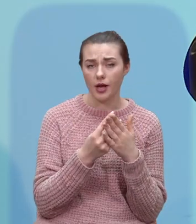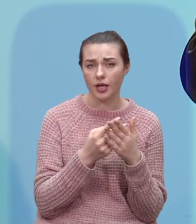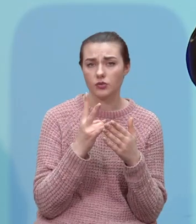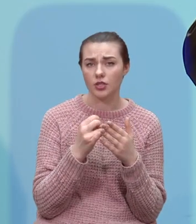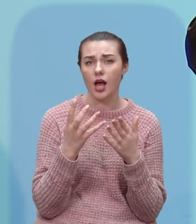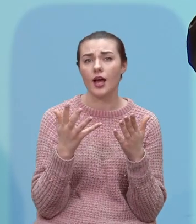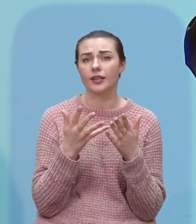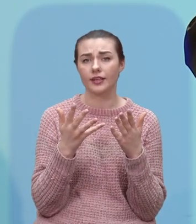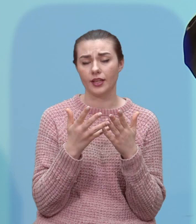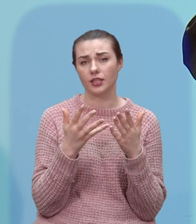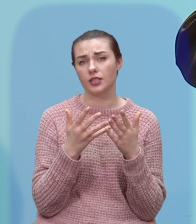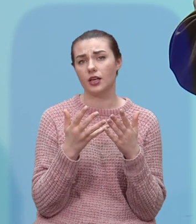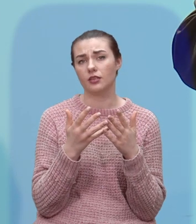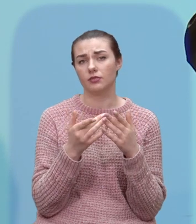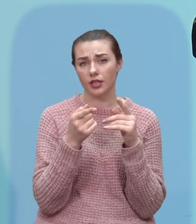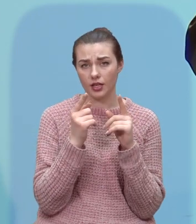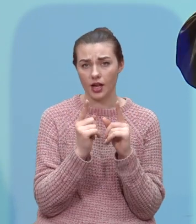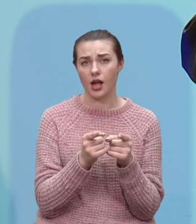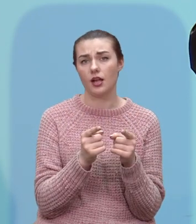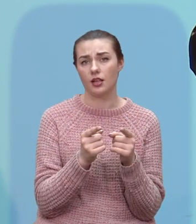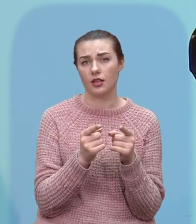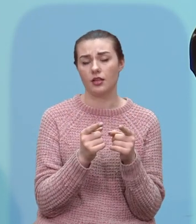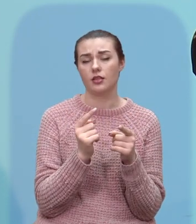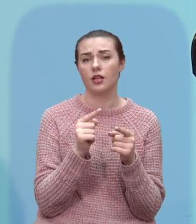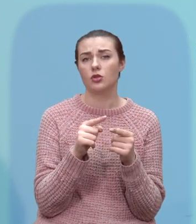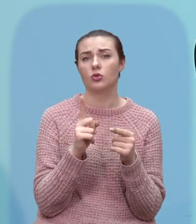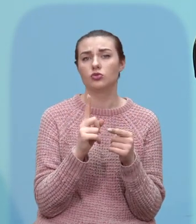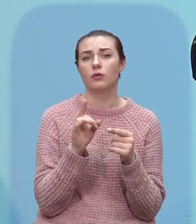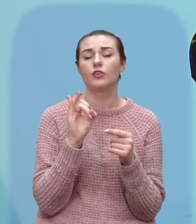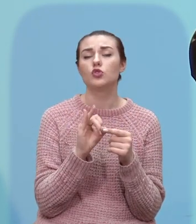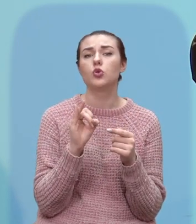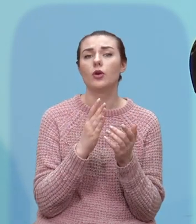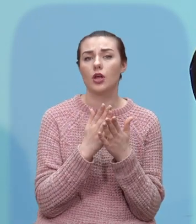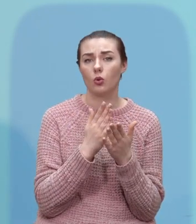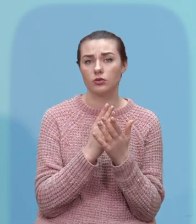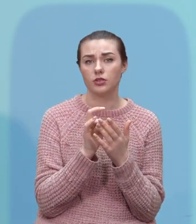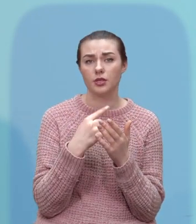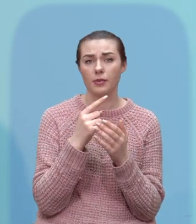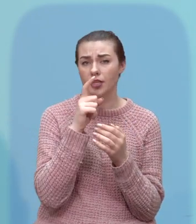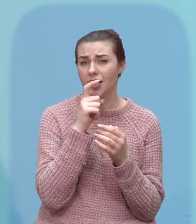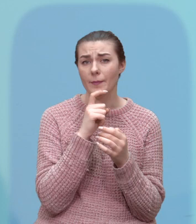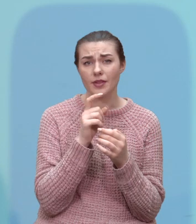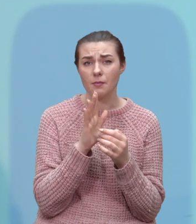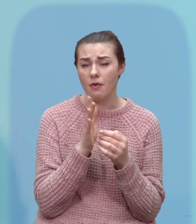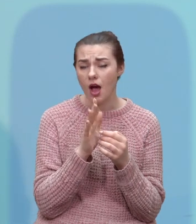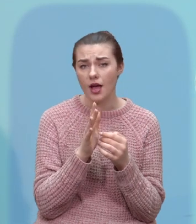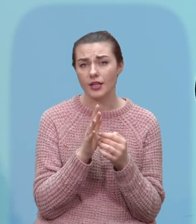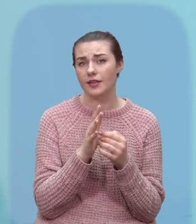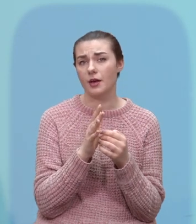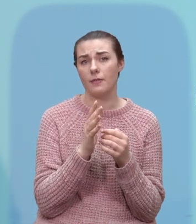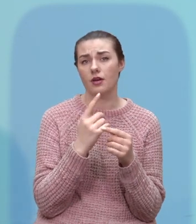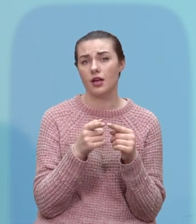указывают на какие-то вот реальные вещи вещь вещи в истории и мы не понимаем